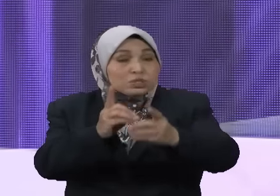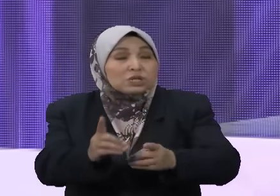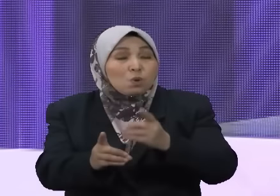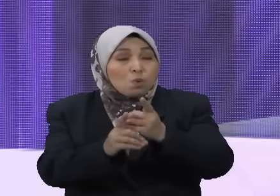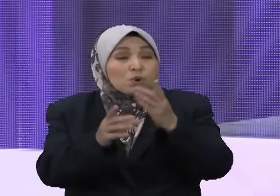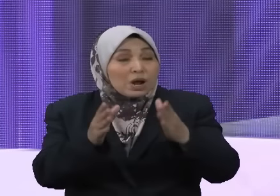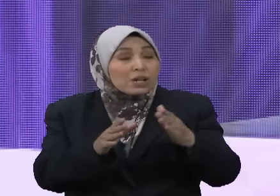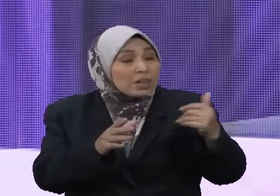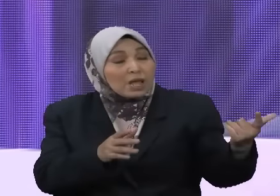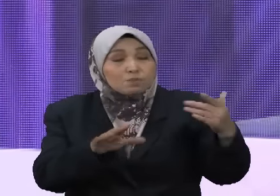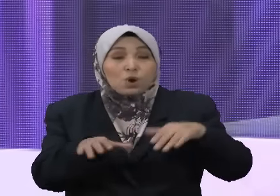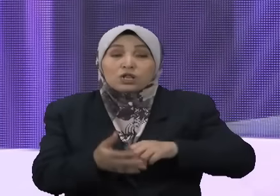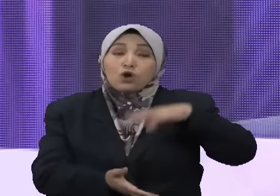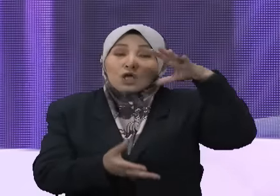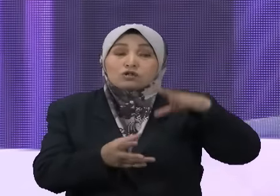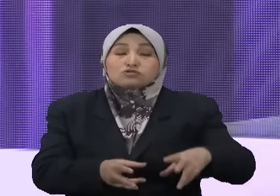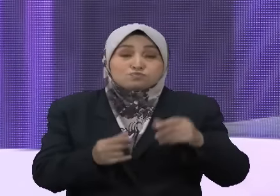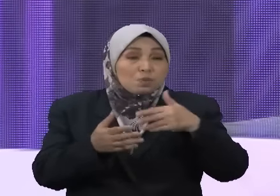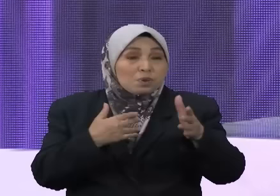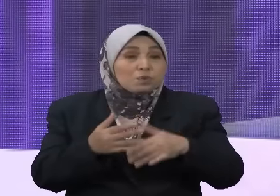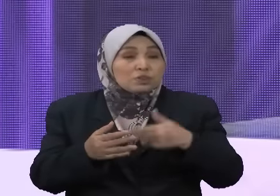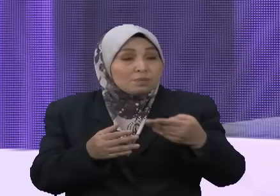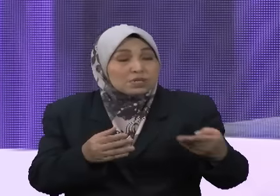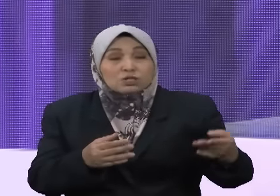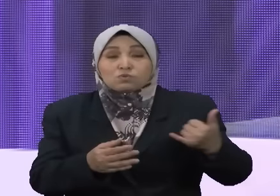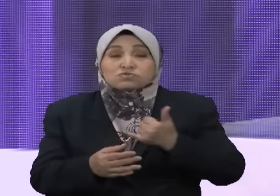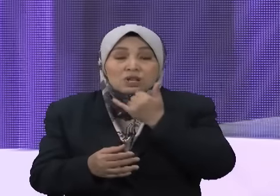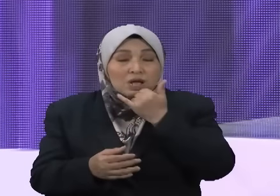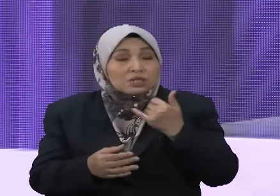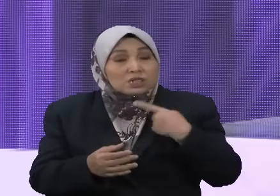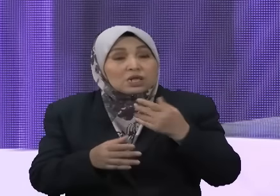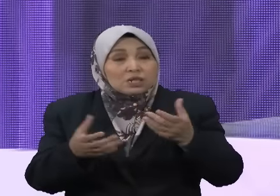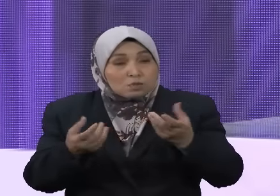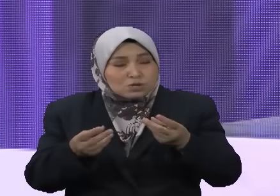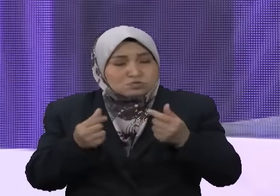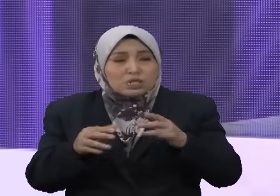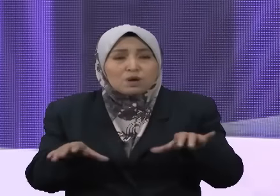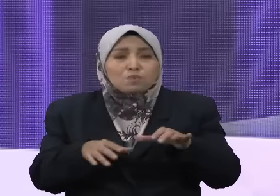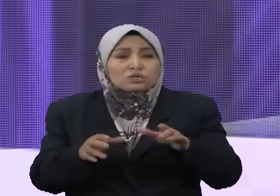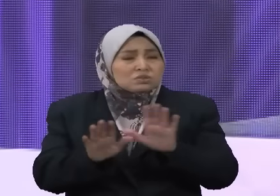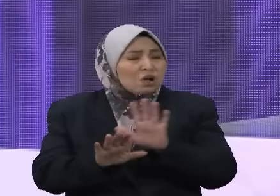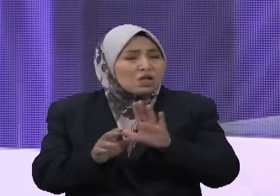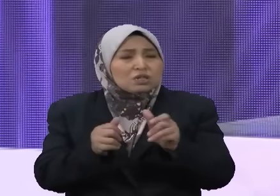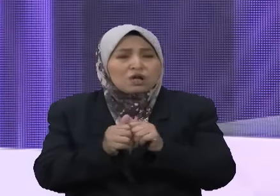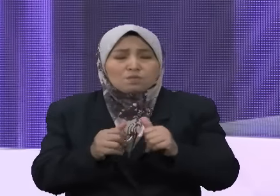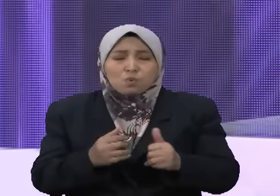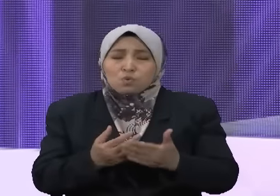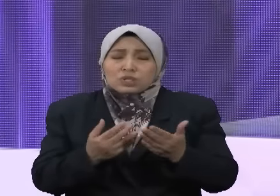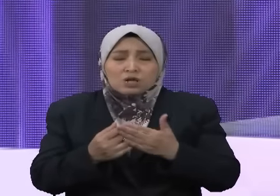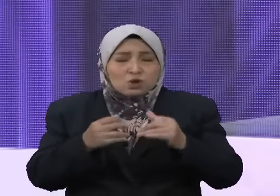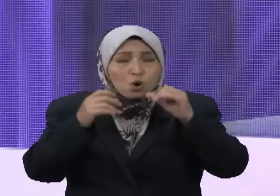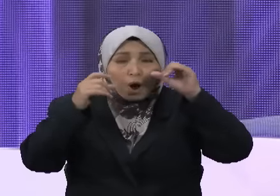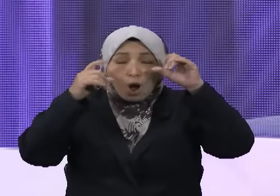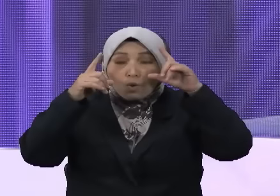lain buat dia kaya cepat walaupun benda tu salah kita pun cepat-cepat nak buat kan Janganlah dengan mudah kita kagum dengan harta orang